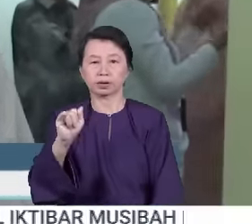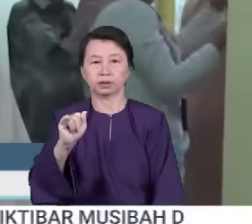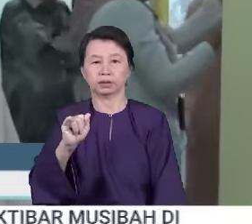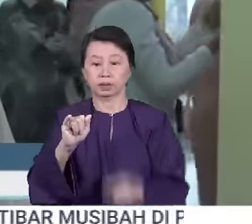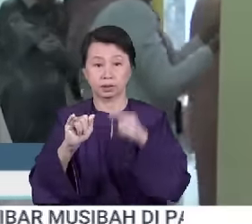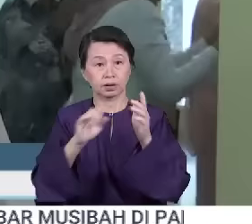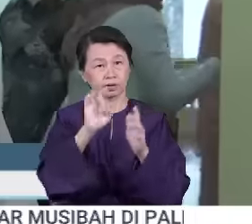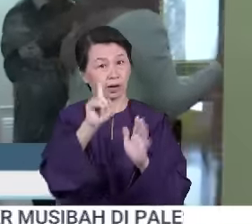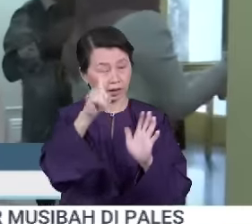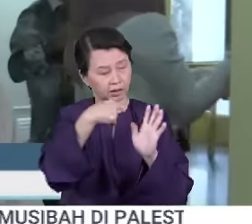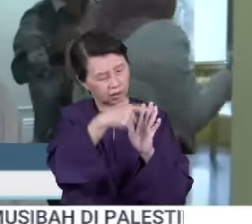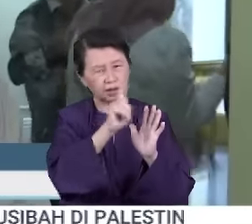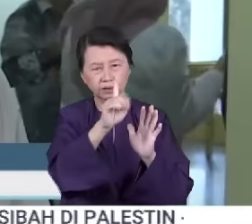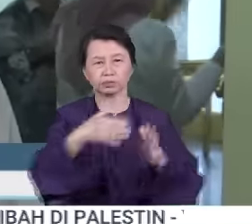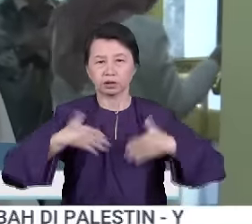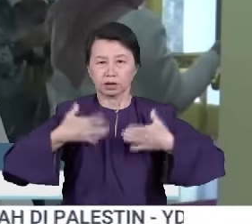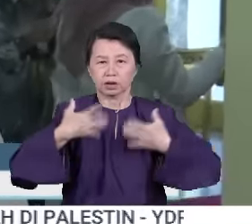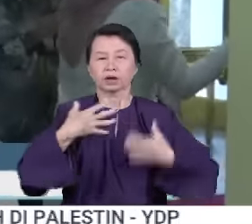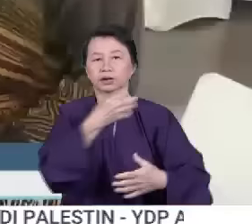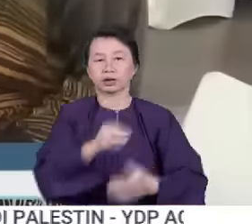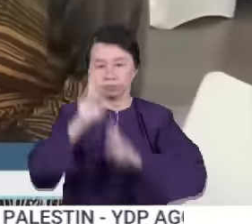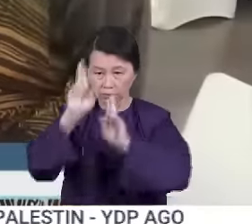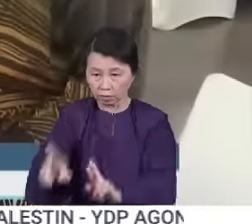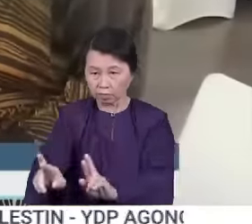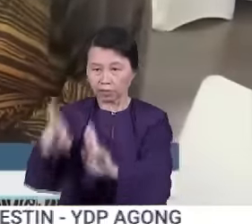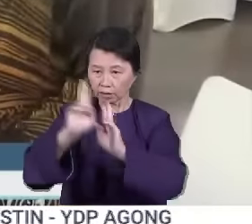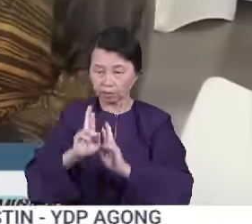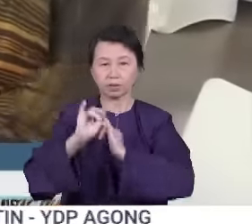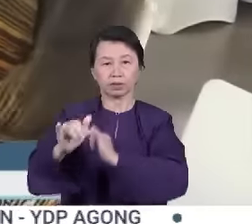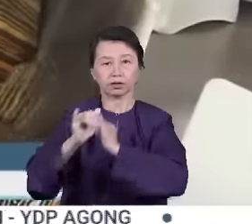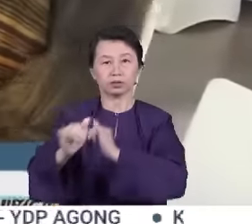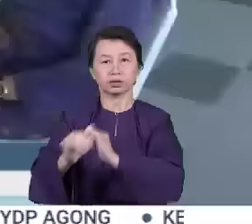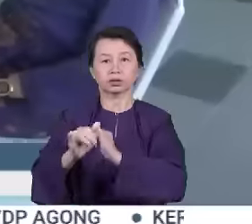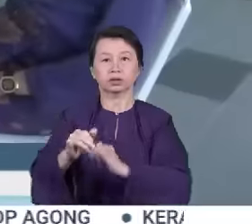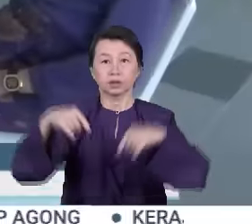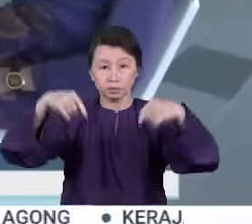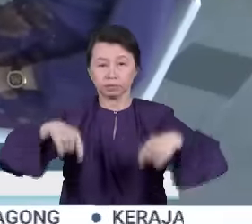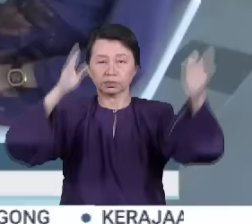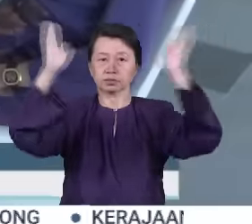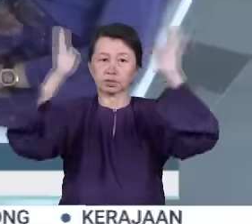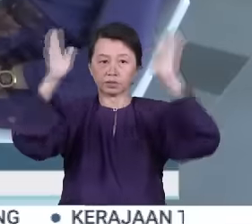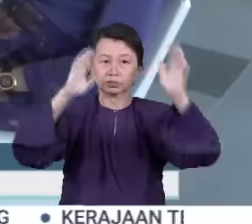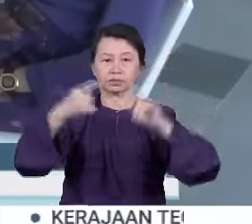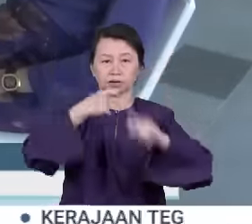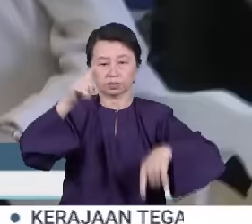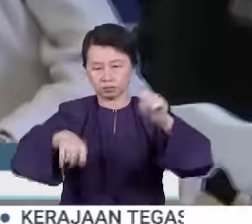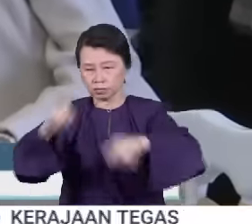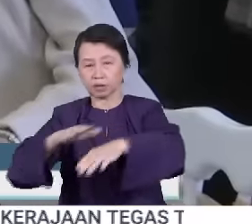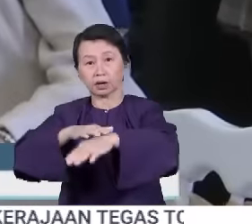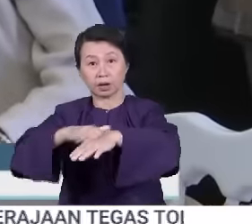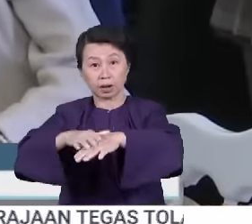kesejahteraan dan juga hormat menghormati antara satu sama lain. Jadi di sinilah negara Malaysia yang terdiri daripada berbilang